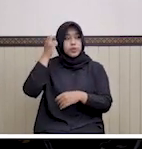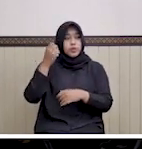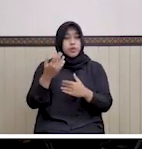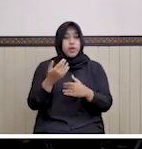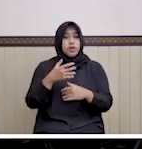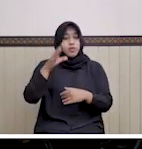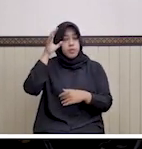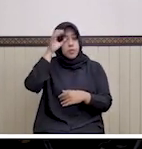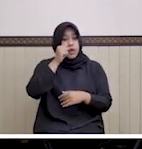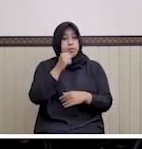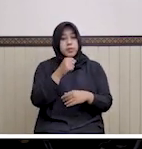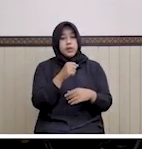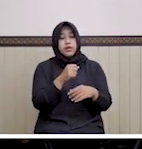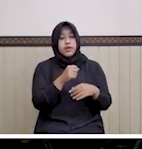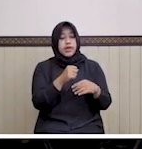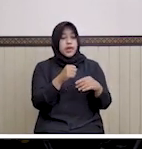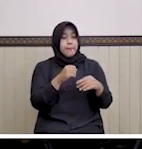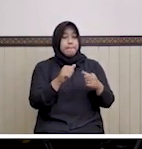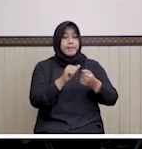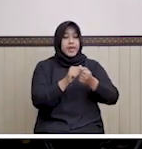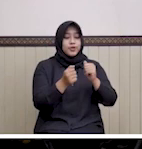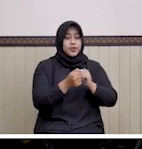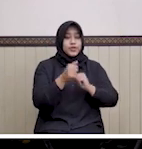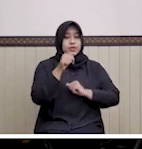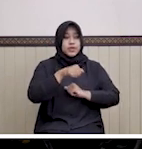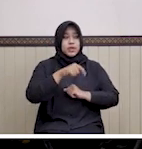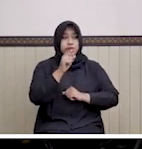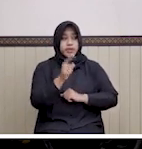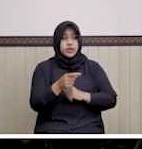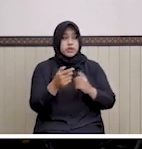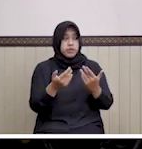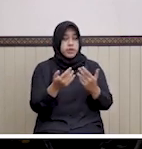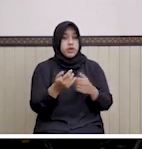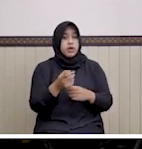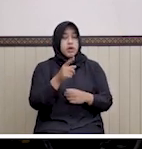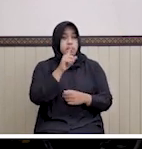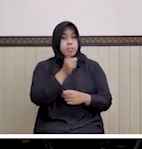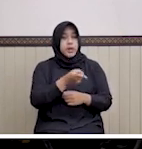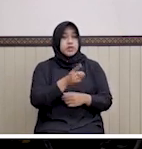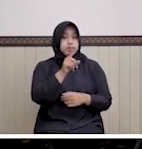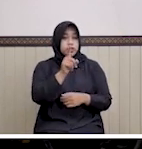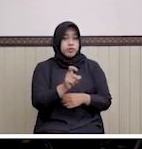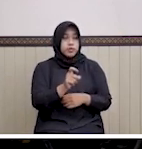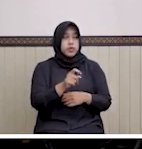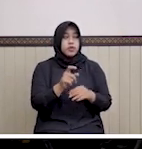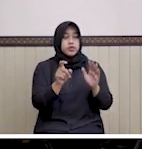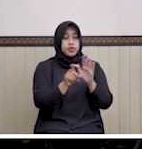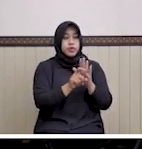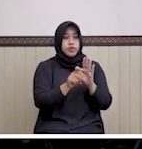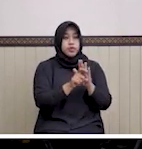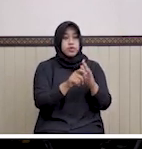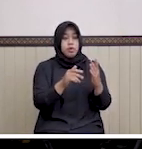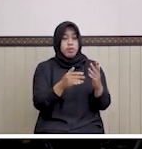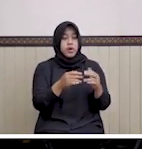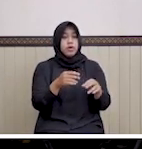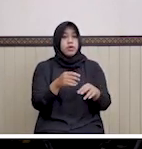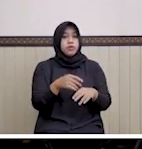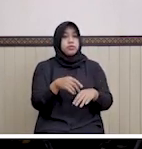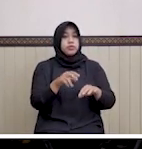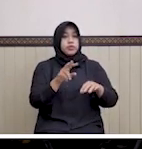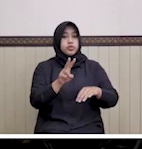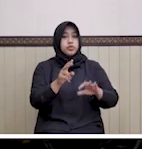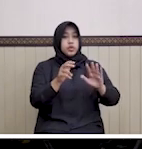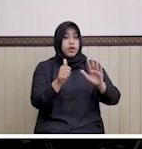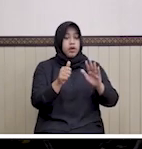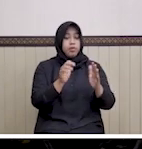memahami duduk kasus seperti ini karena itu pasti akan akan dibutuhkan ya misalkan dibenturkan 26 saja